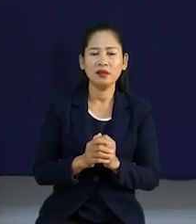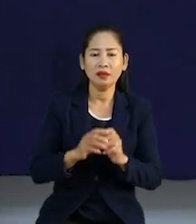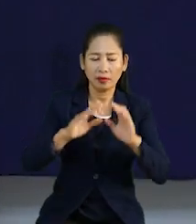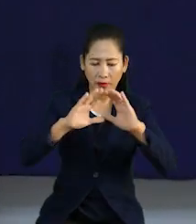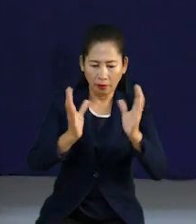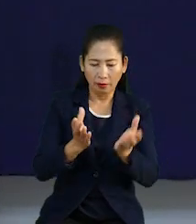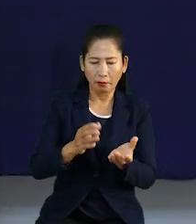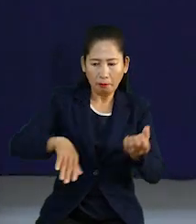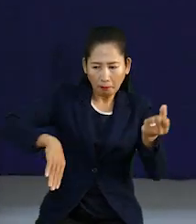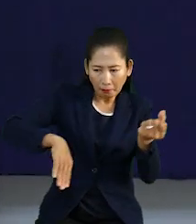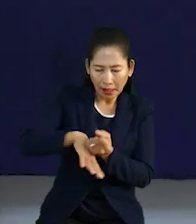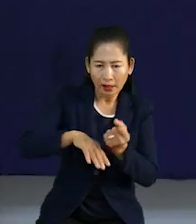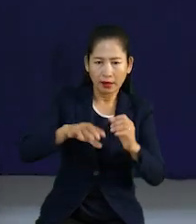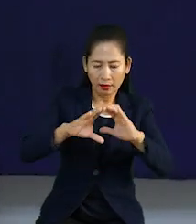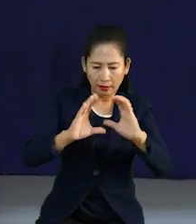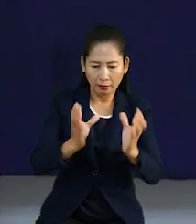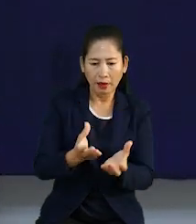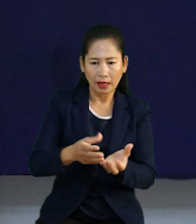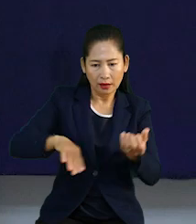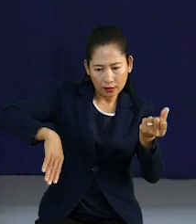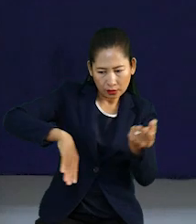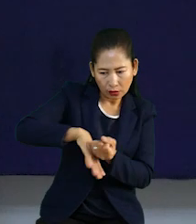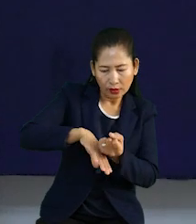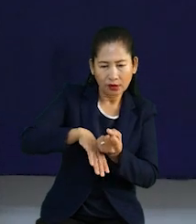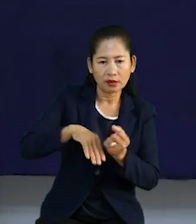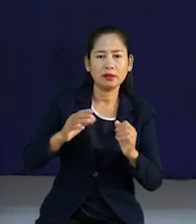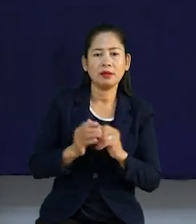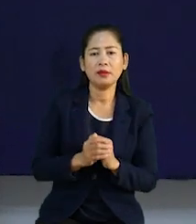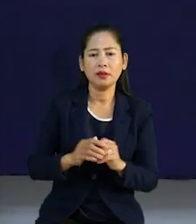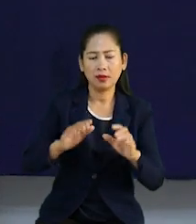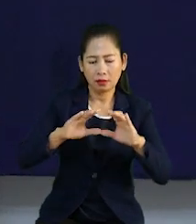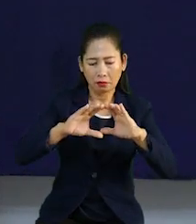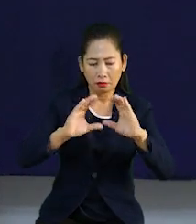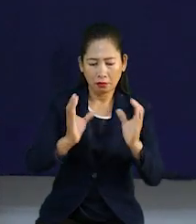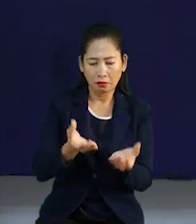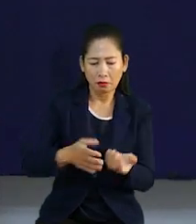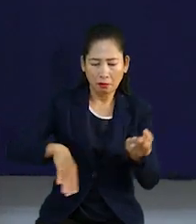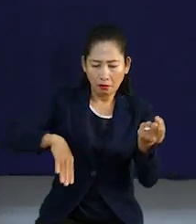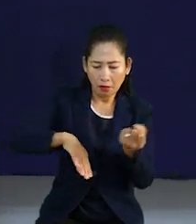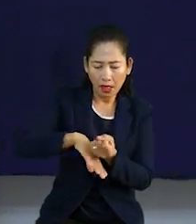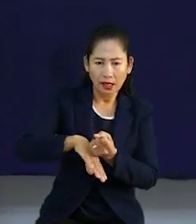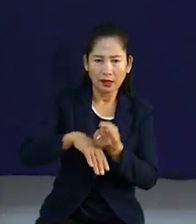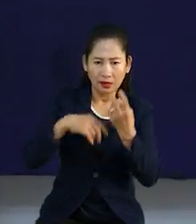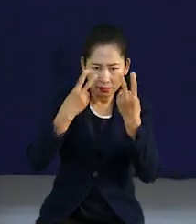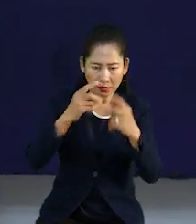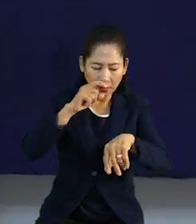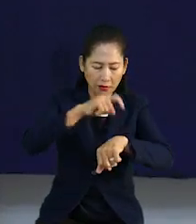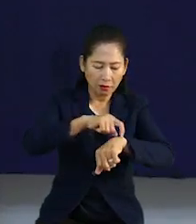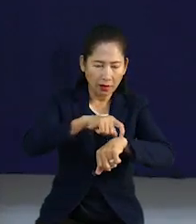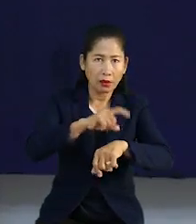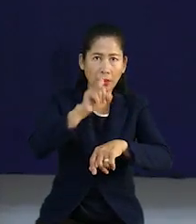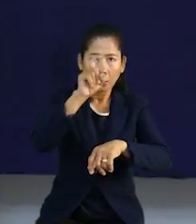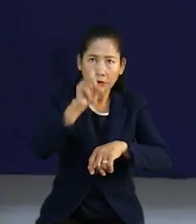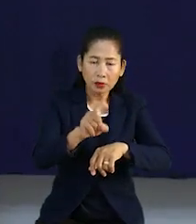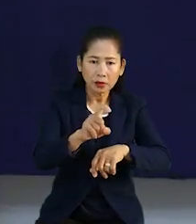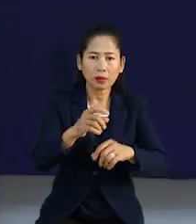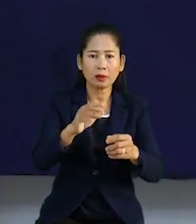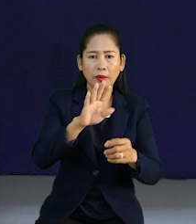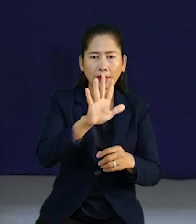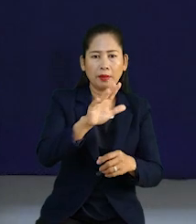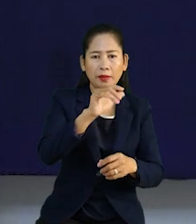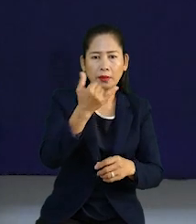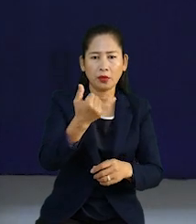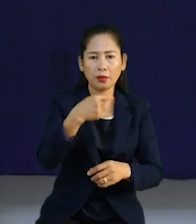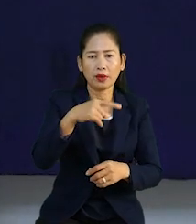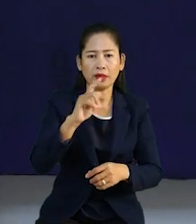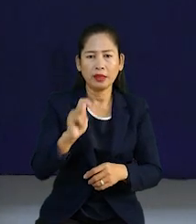là con á bà toàn đất bà bom đằng ấy chả chẳng như mới nè là cá chua chỉnh trang dương miền làm lại trầm mơn